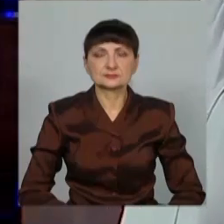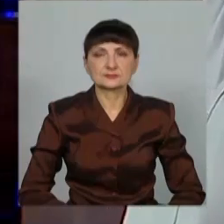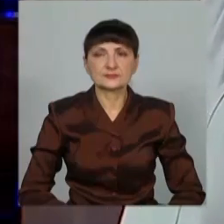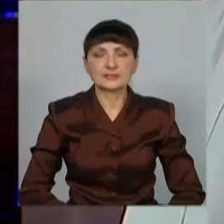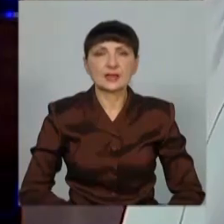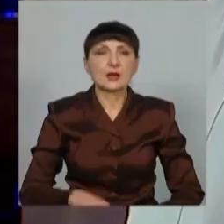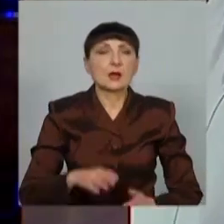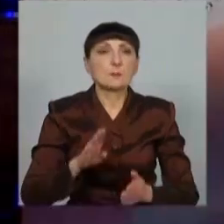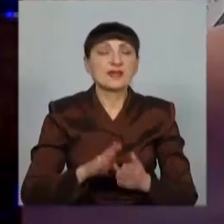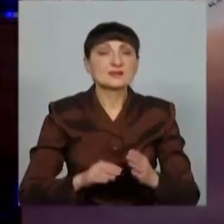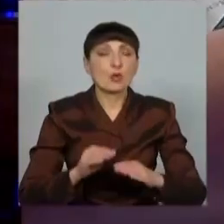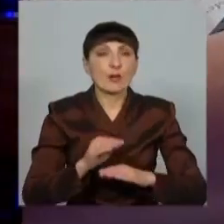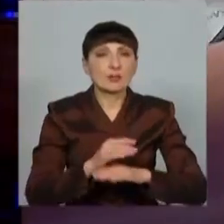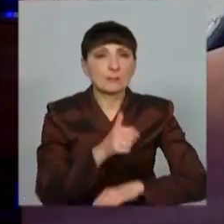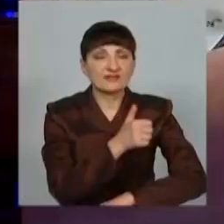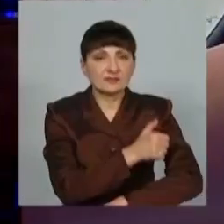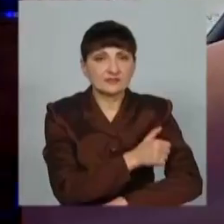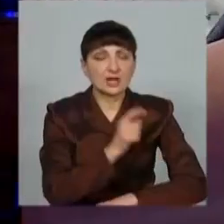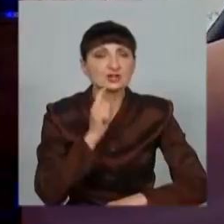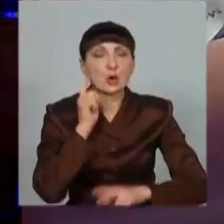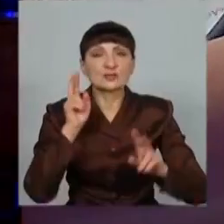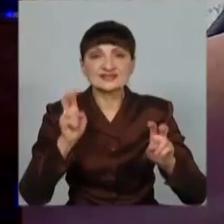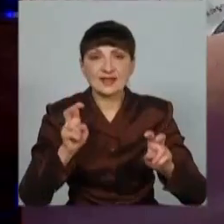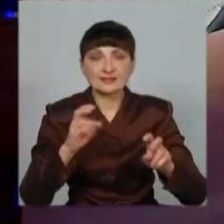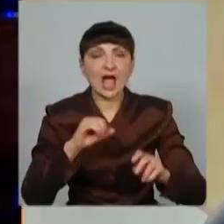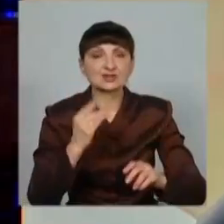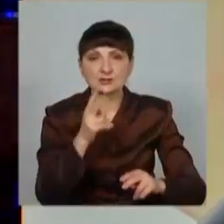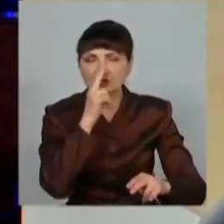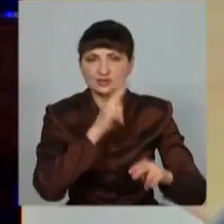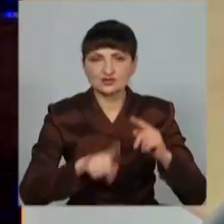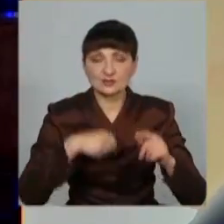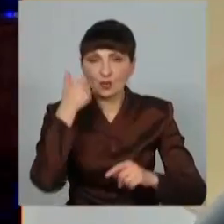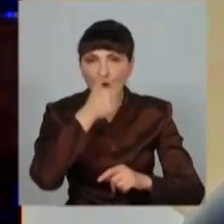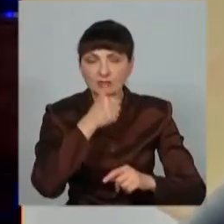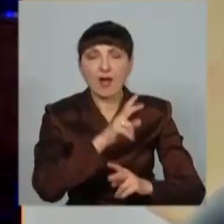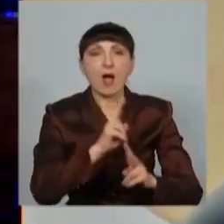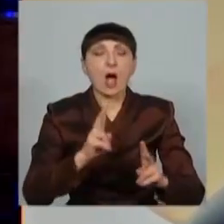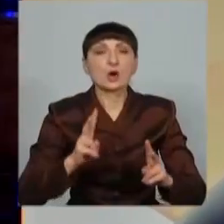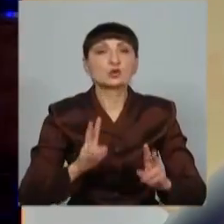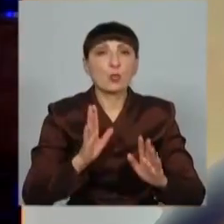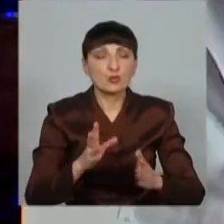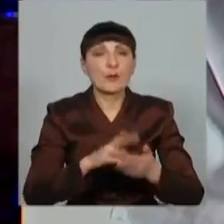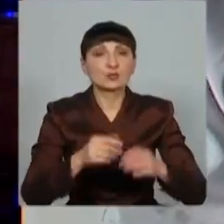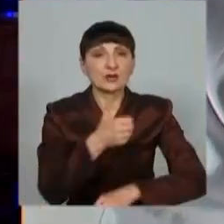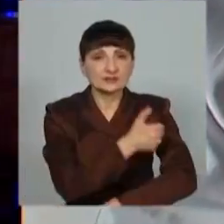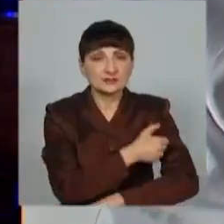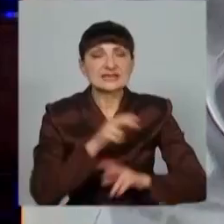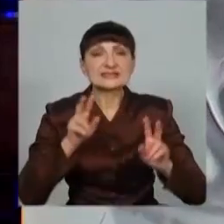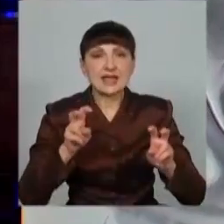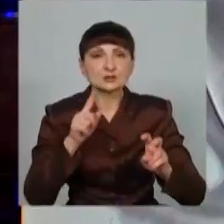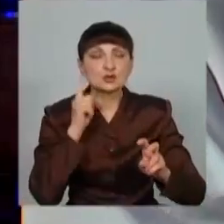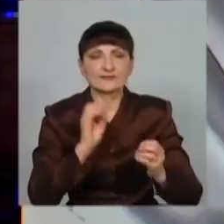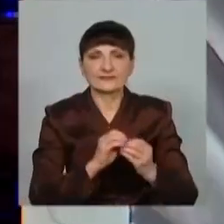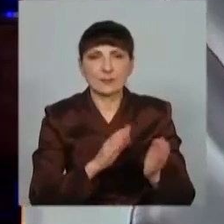К слову, без дополнительной прививки зеленый статус ВАШЭК исчезнет через год. А вот у тех, кто пройдет ревакцинацию, статус будет